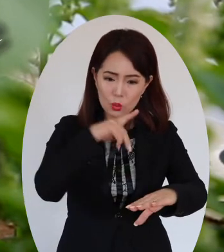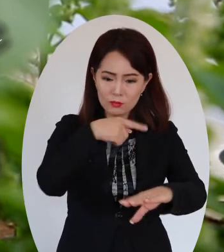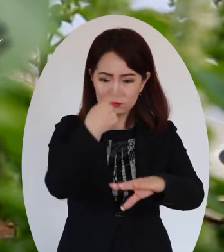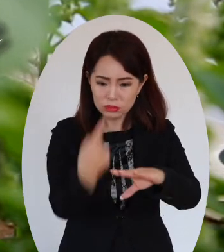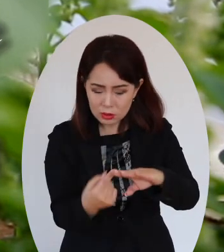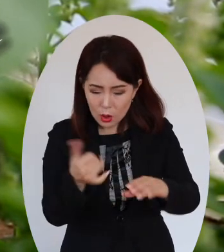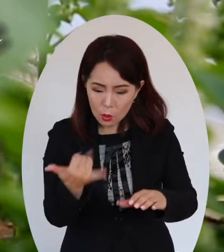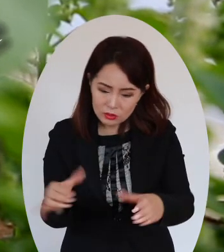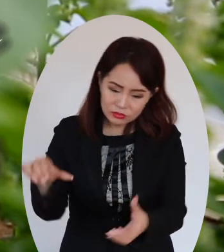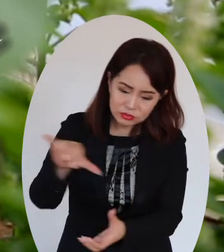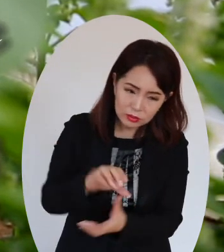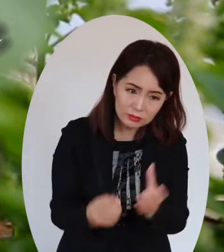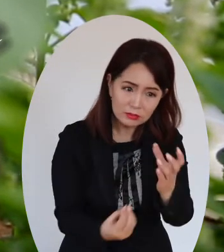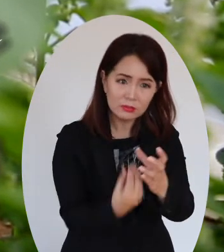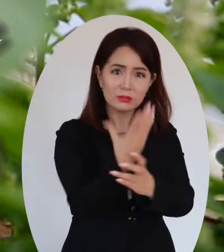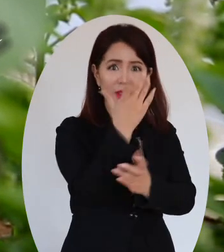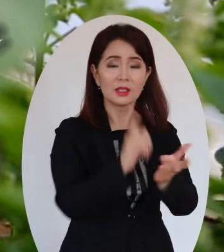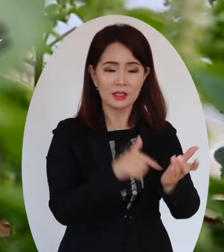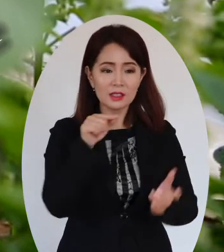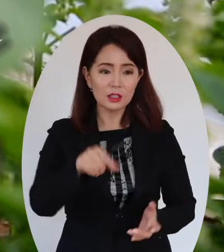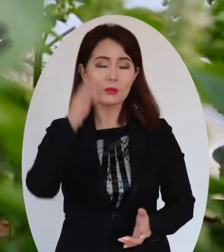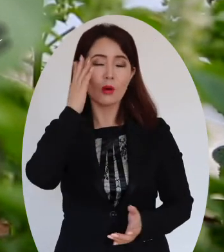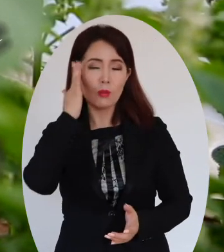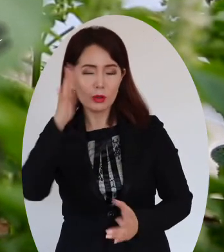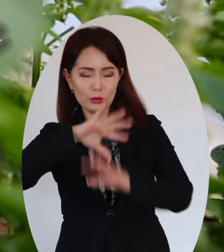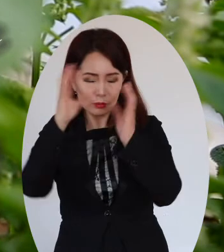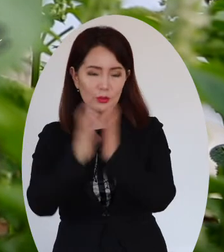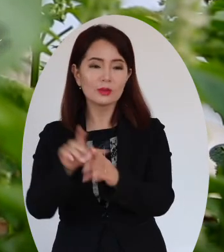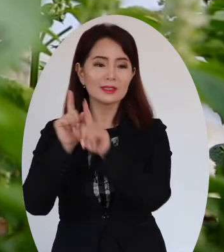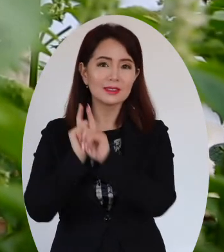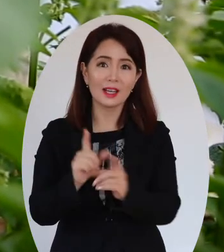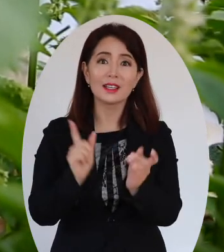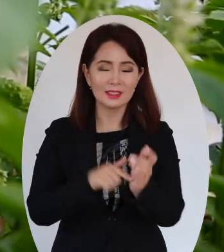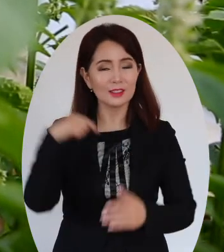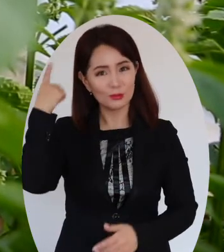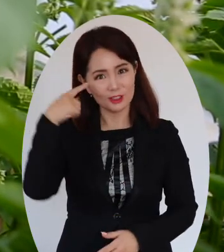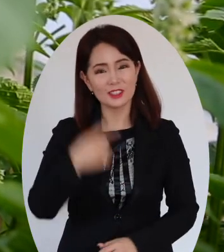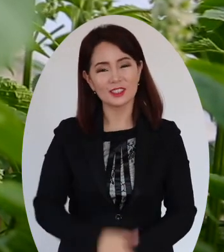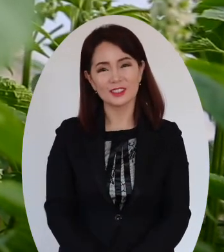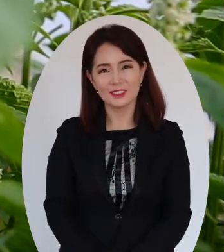услаж өгөх хэрэгтэй. Одоо ерөөсөө тийм л бодлогыг нийтээр барих шаардлагатай санагдаад байна.